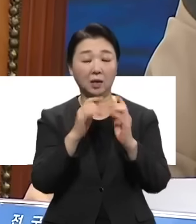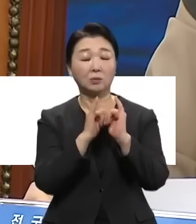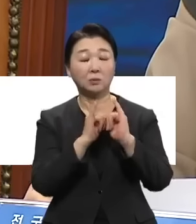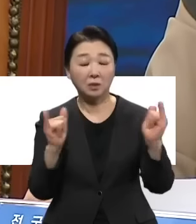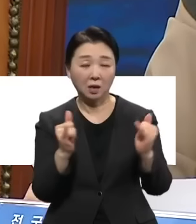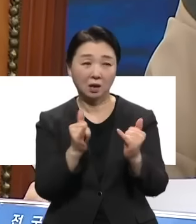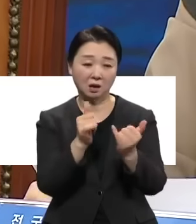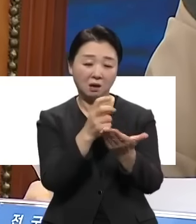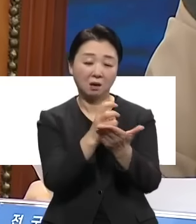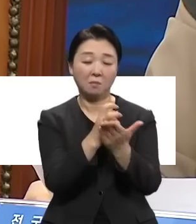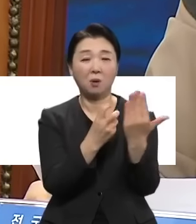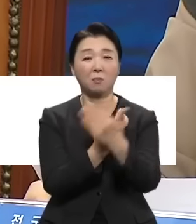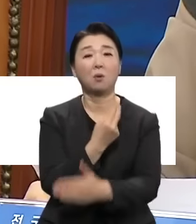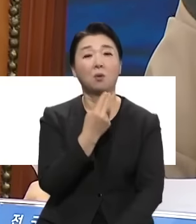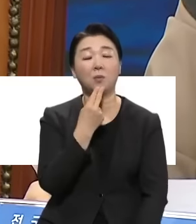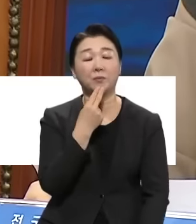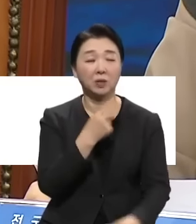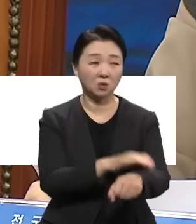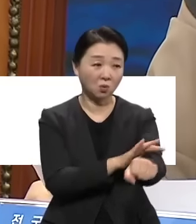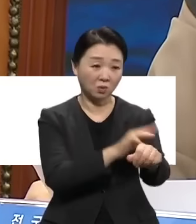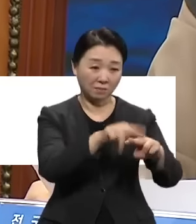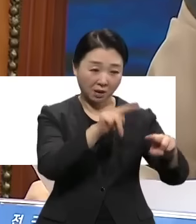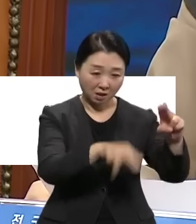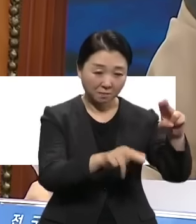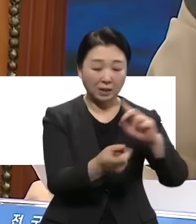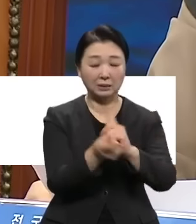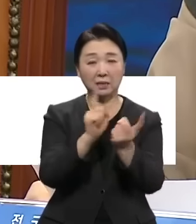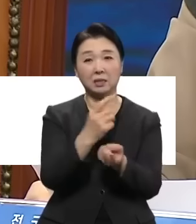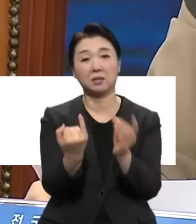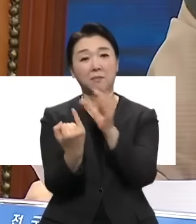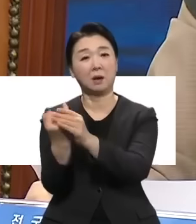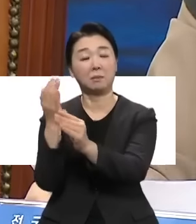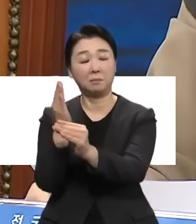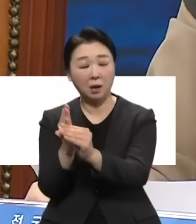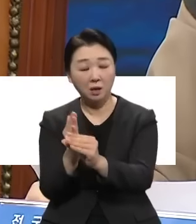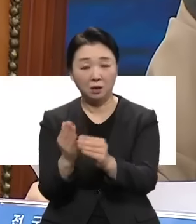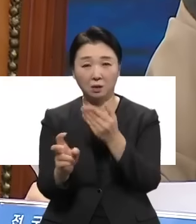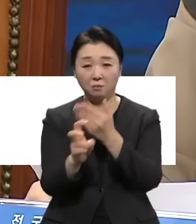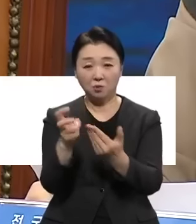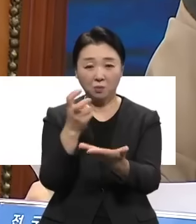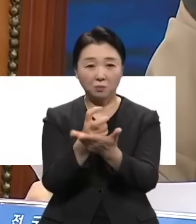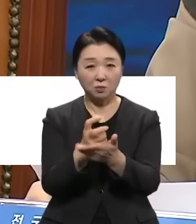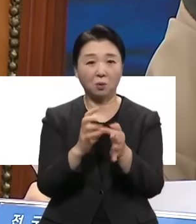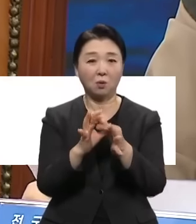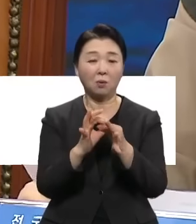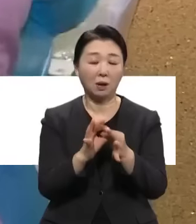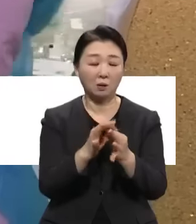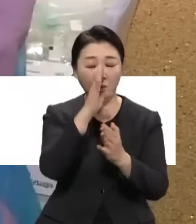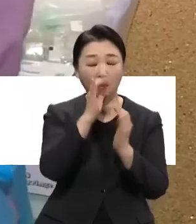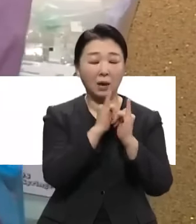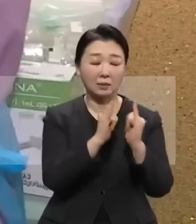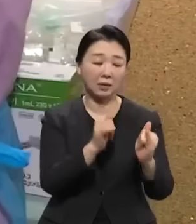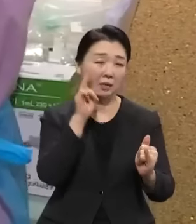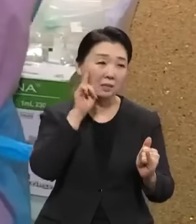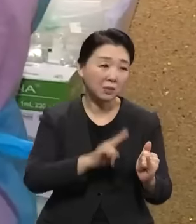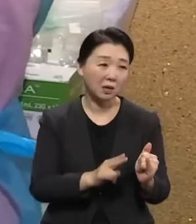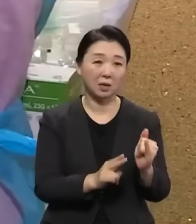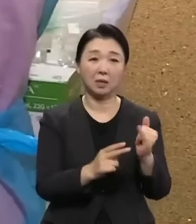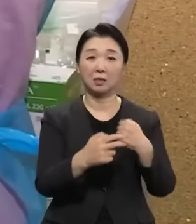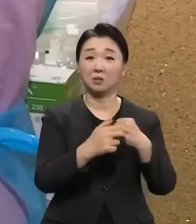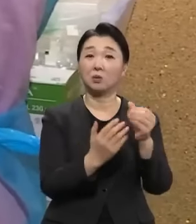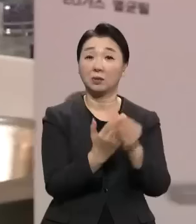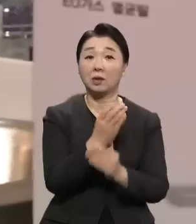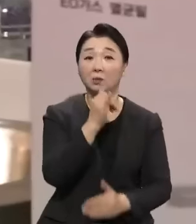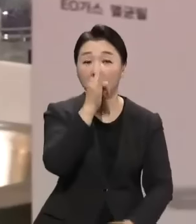떠난 의료 공백을 메우고 있습니다 불법 의료에 내몰리고 환자들은 심각한 의료사고 위에 리 당초 pa